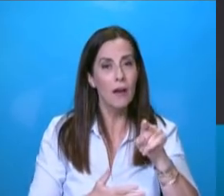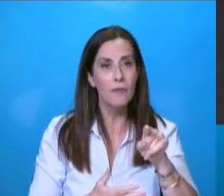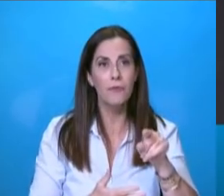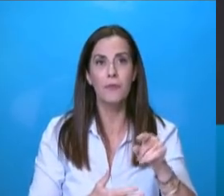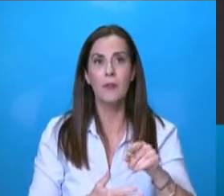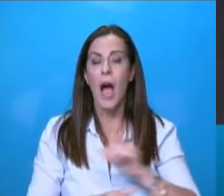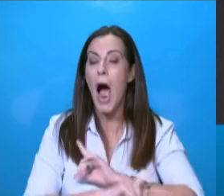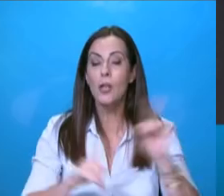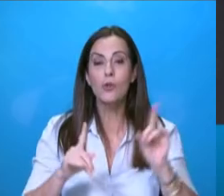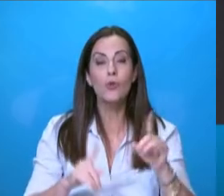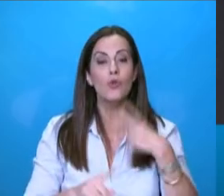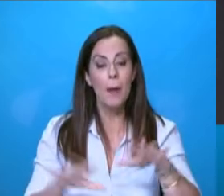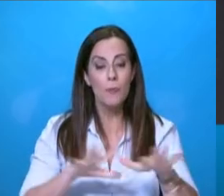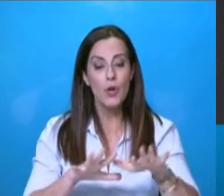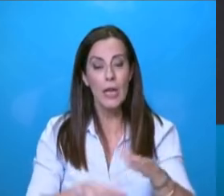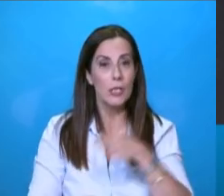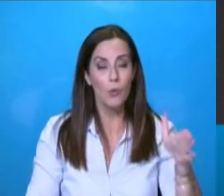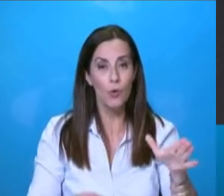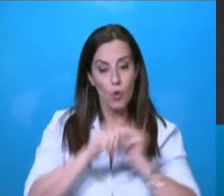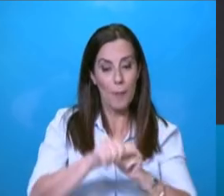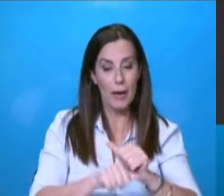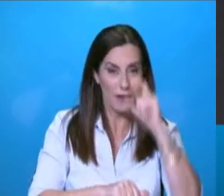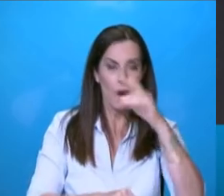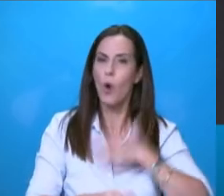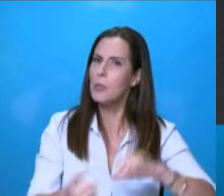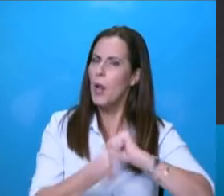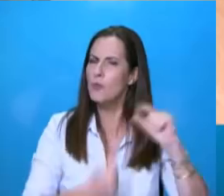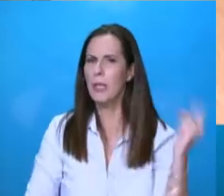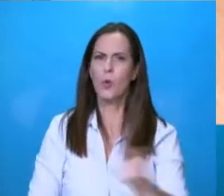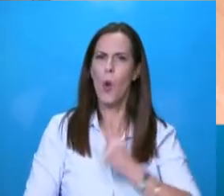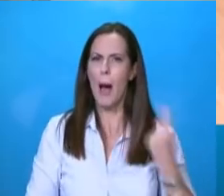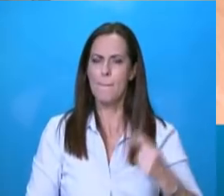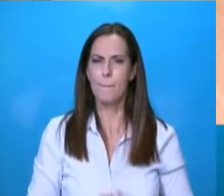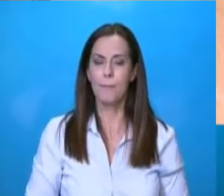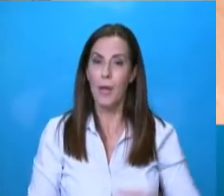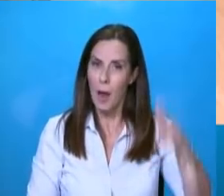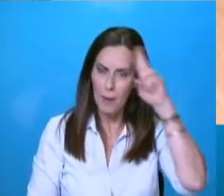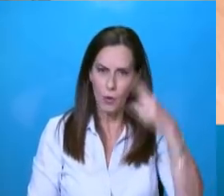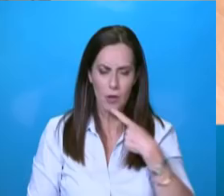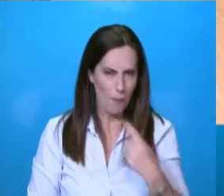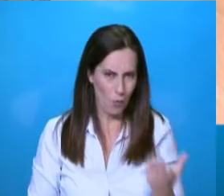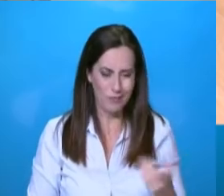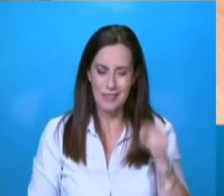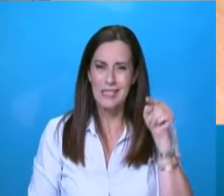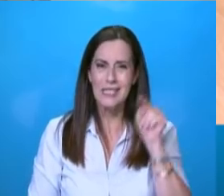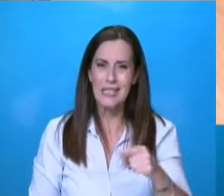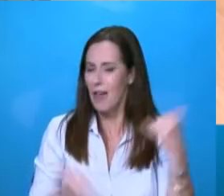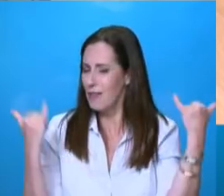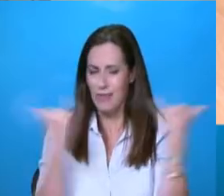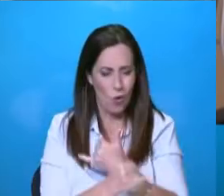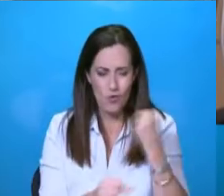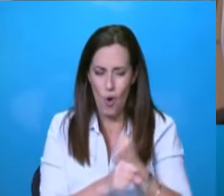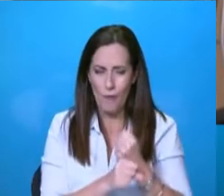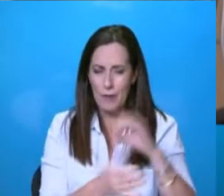שתקום ממשלת שמאל שסומכת על ערבים שרוצים להשמיד את כולנו. בליכוד אמרו בתגובה כי מדובר בטעות של עובד